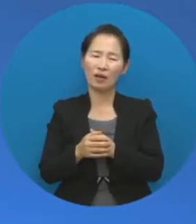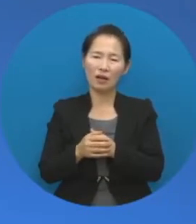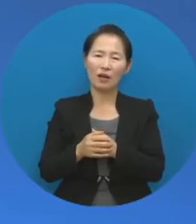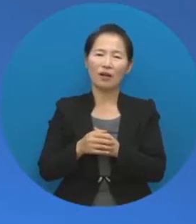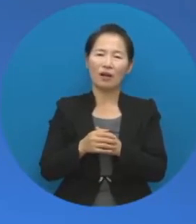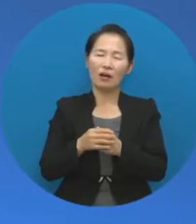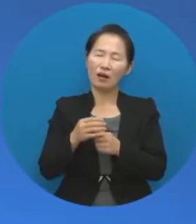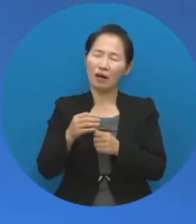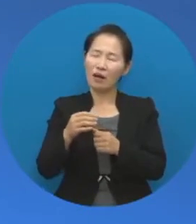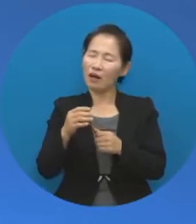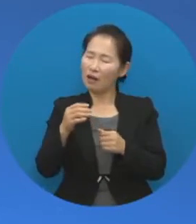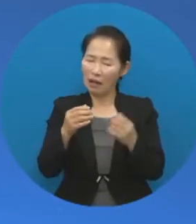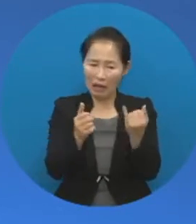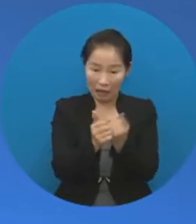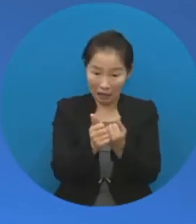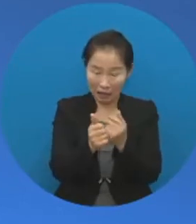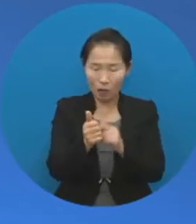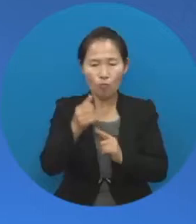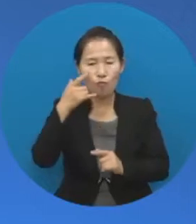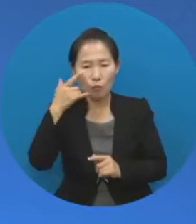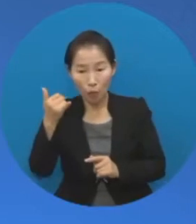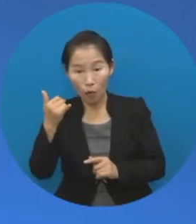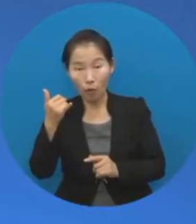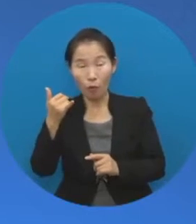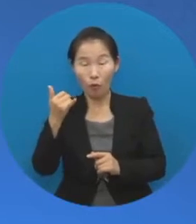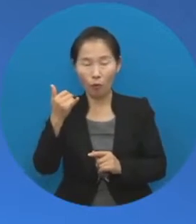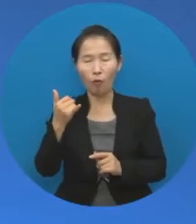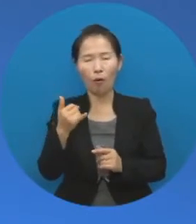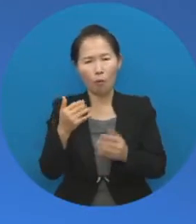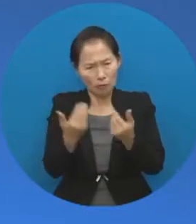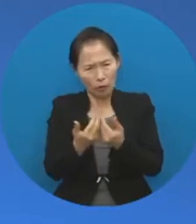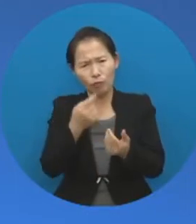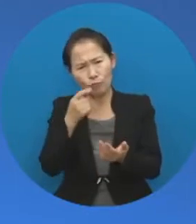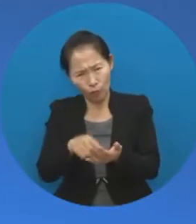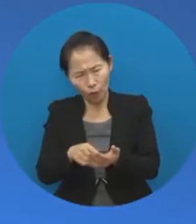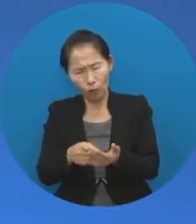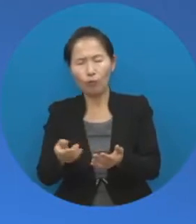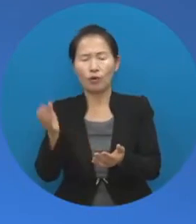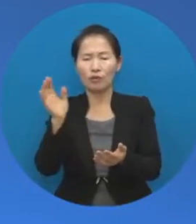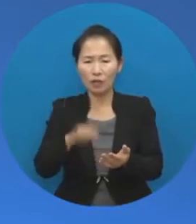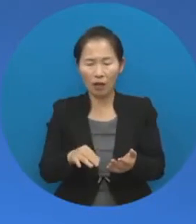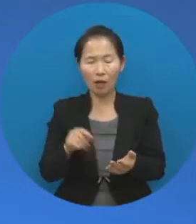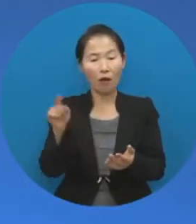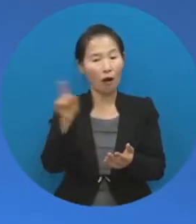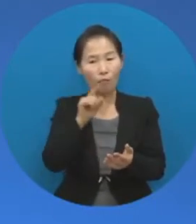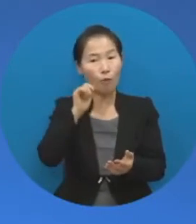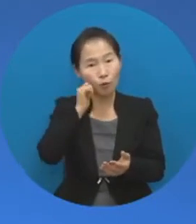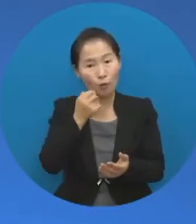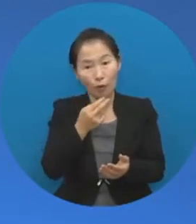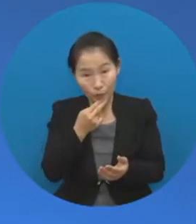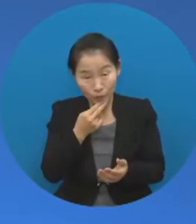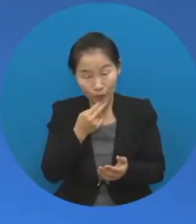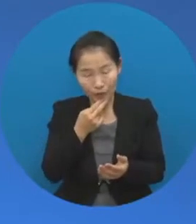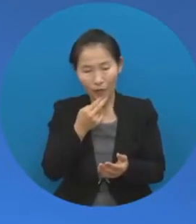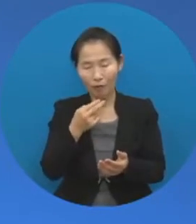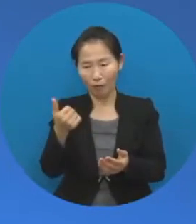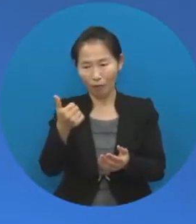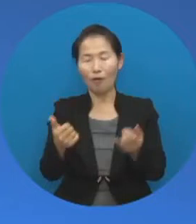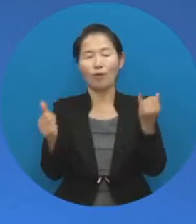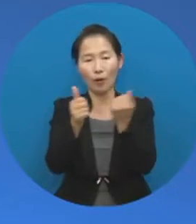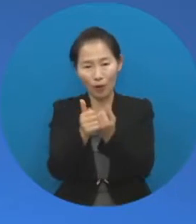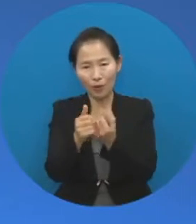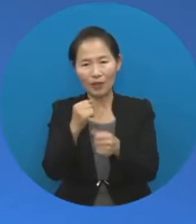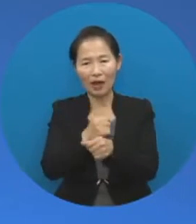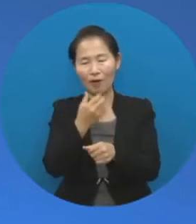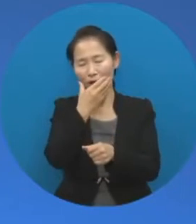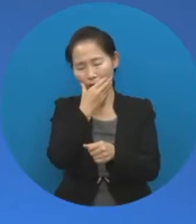거는 어렵잖아요. 근데 아무 어려움 없이 그 형제와 결혼해서 지금 이제 행복한 가정생활을